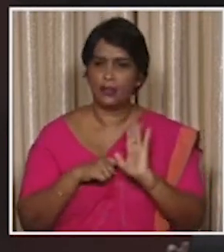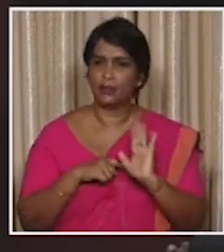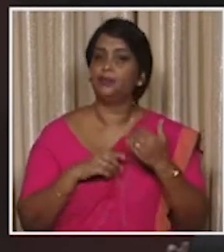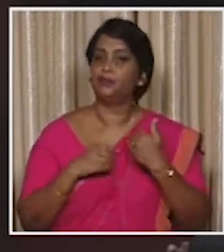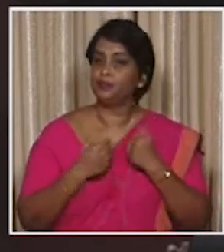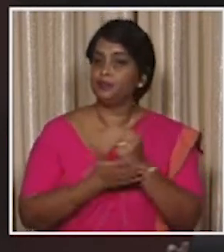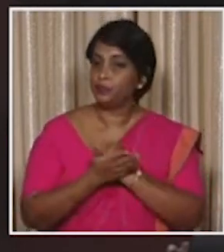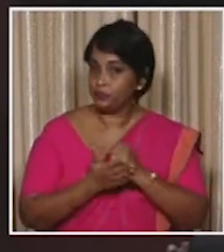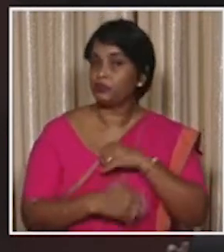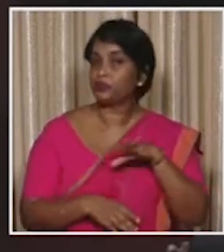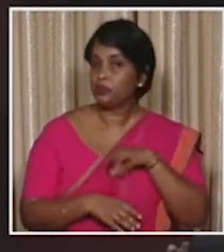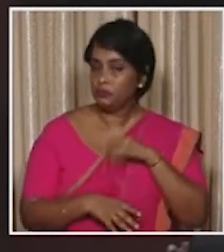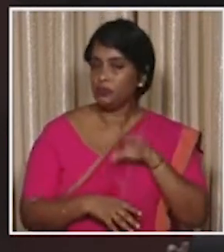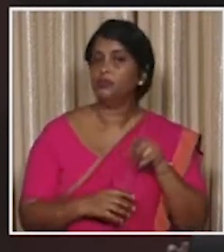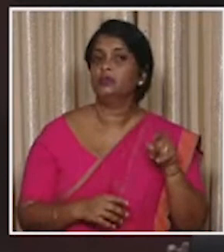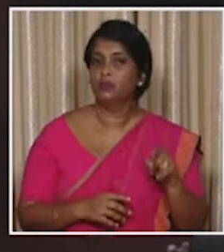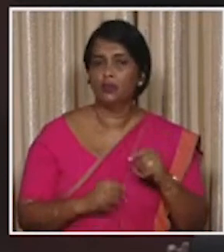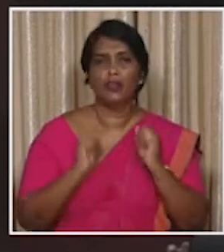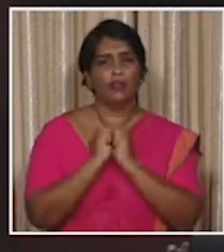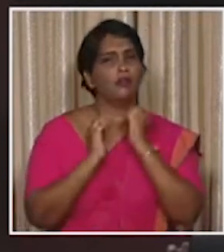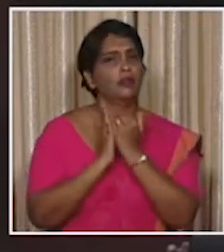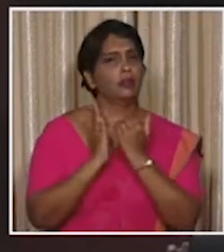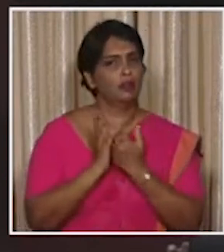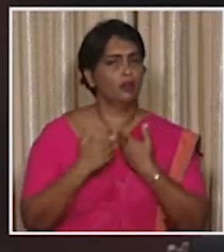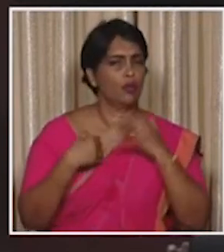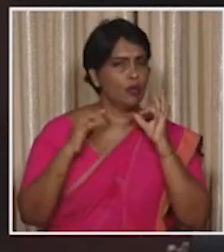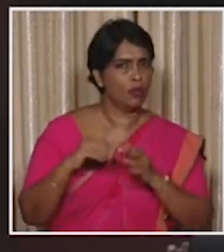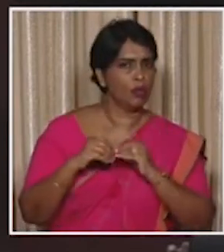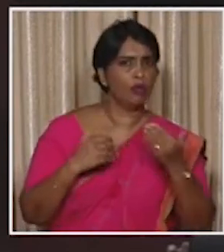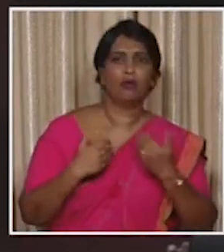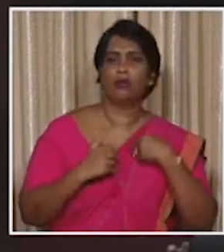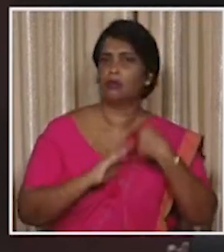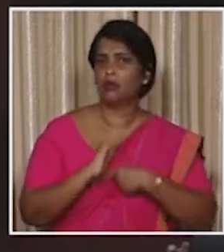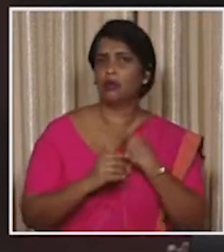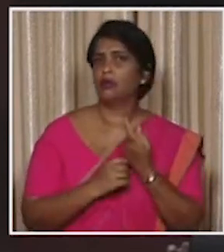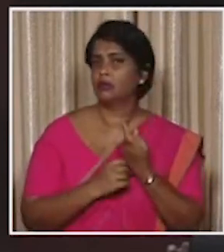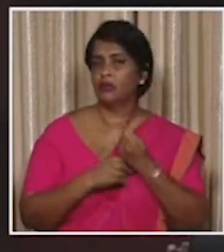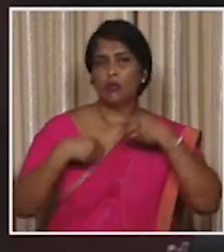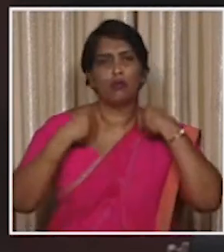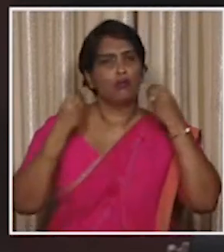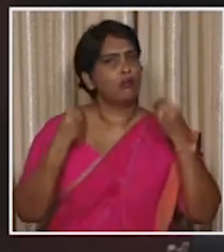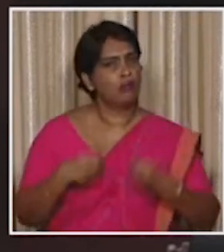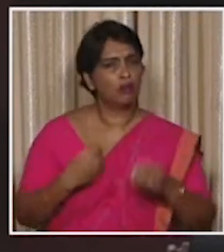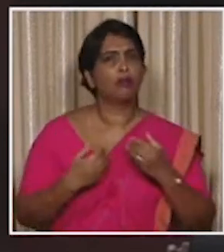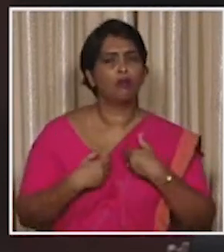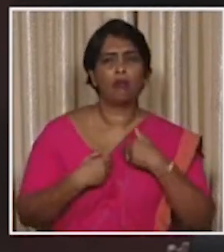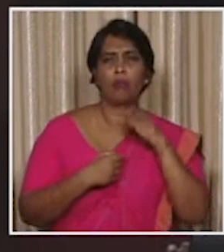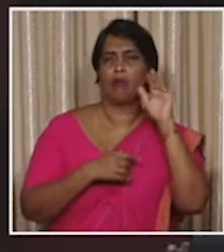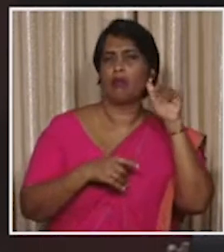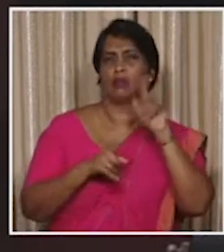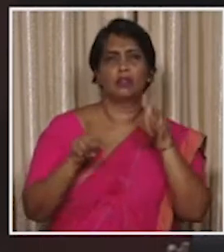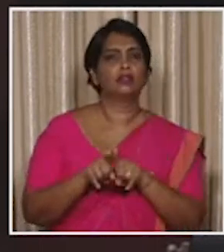අපි හැමෝම පිළිගන්න කාරණයක් තමයි මේ වැඩපිළිවෙලින් අපි බැහැර වුණොත් අපේ රටේ ආර්ථිකයේ කඩාවැටීමට අපි අතවැණීමක්